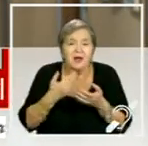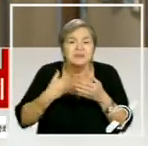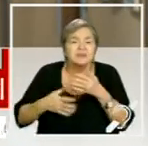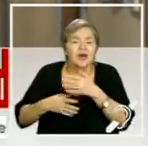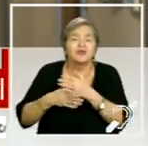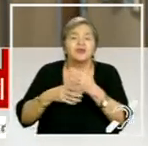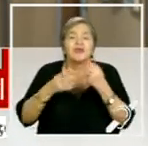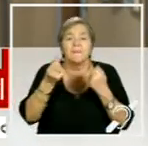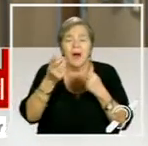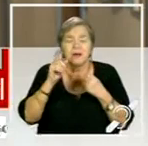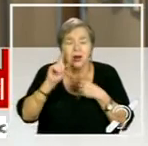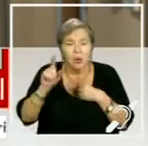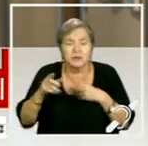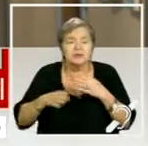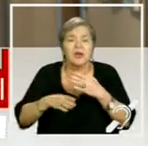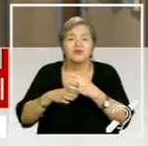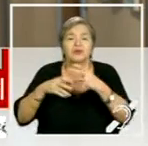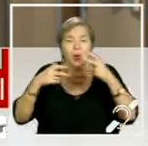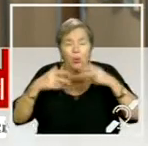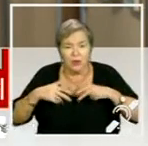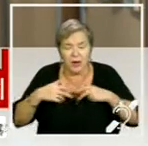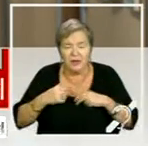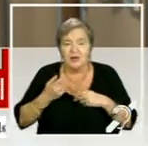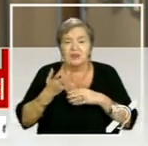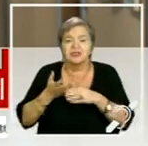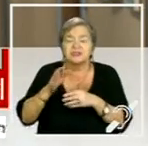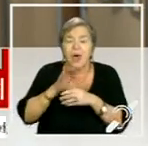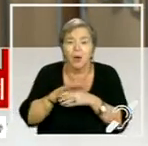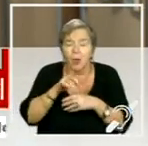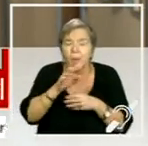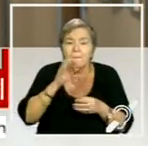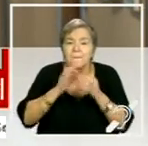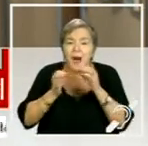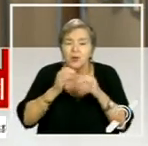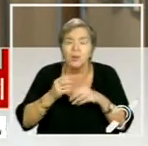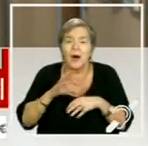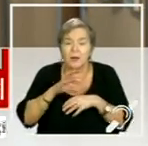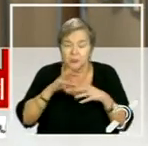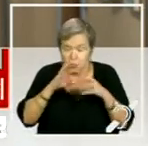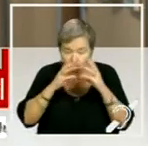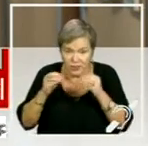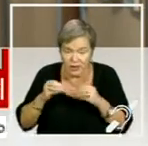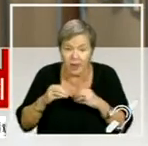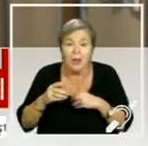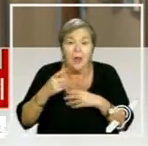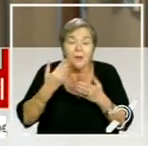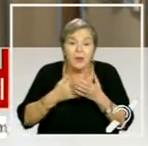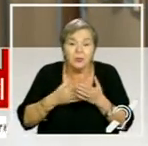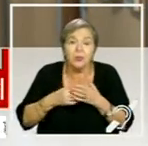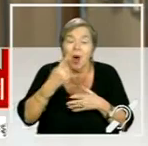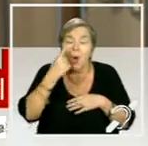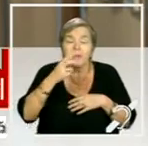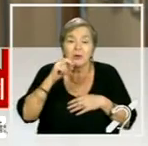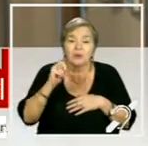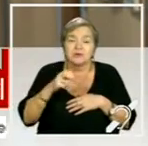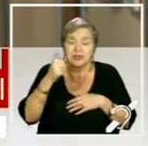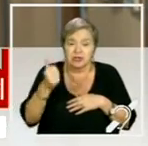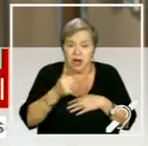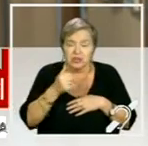dar și pentru a acoperi această pagubă făcută României prin furtul tezaurului în 1916